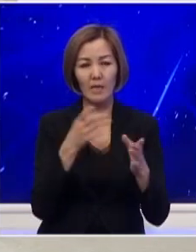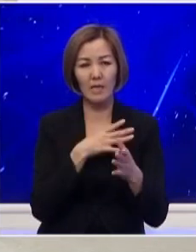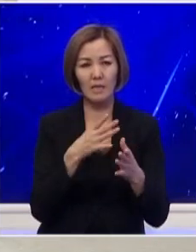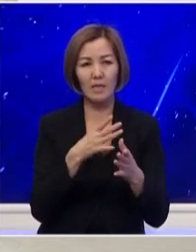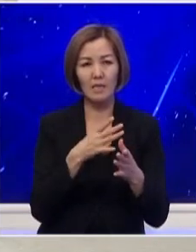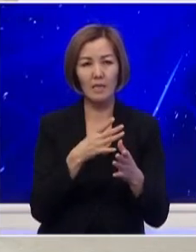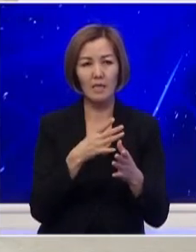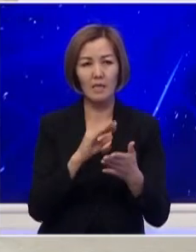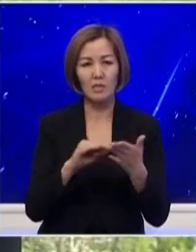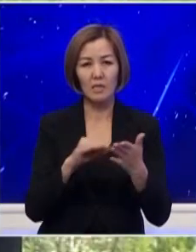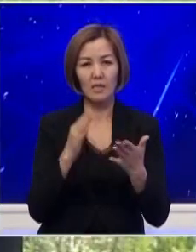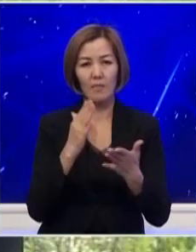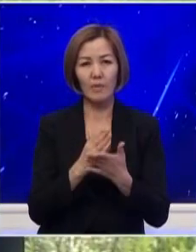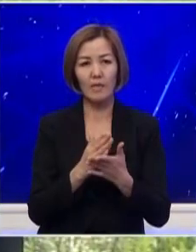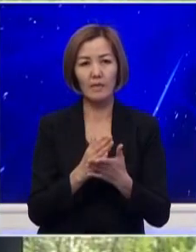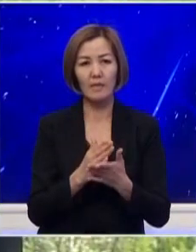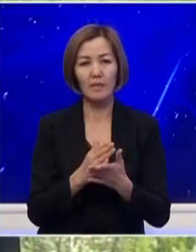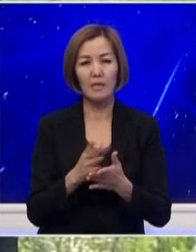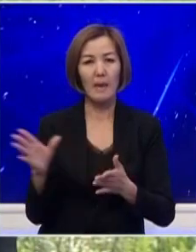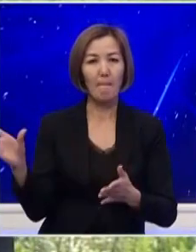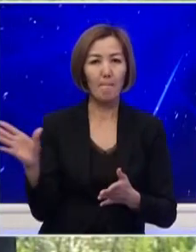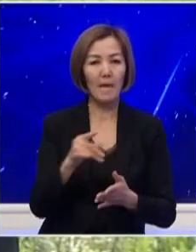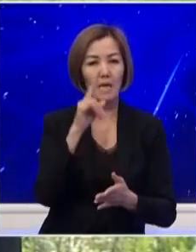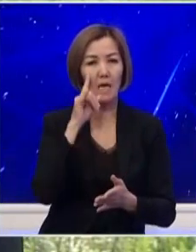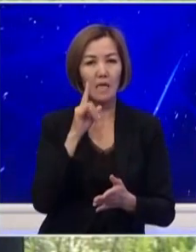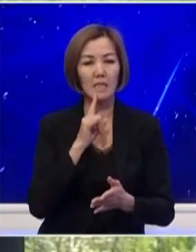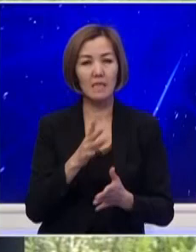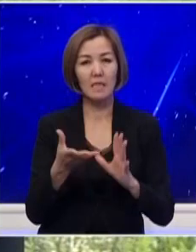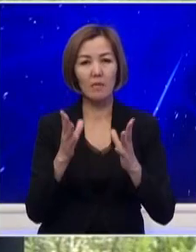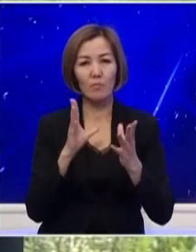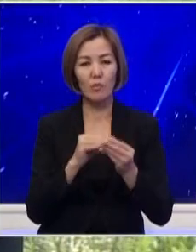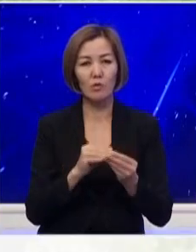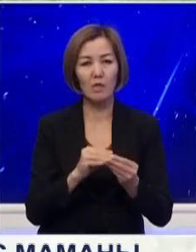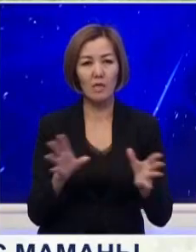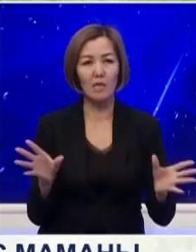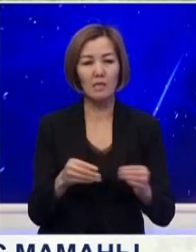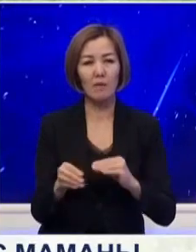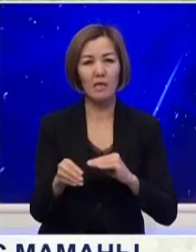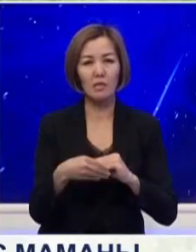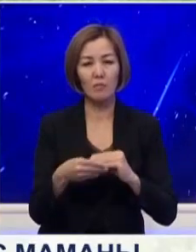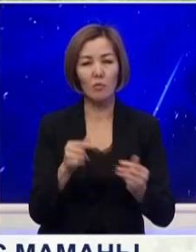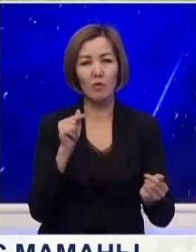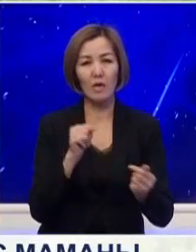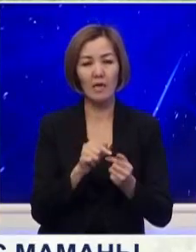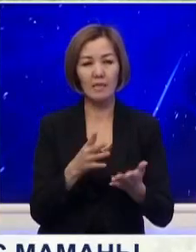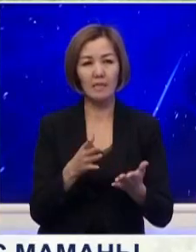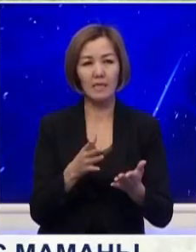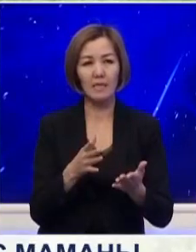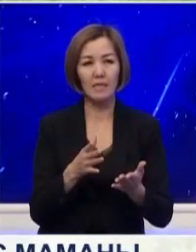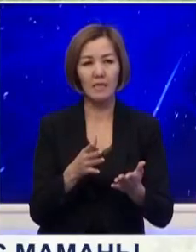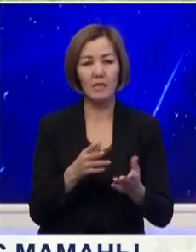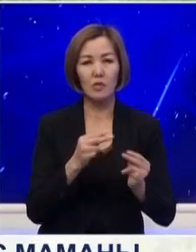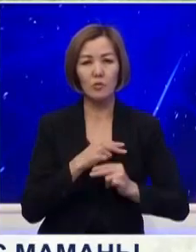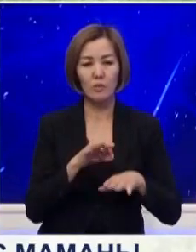жағында орналастыратын болады. Бүкіл Қазақстан бойынша әлеуметтік желілерде жаңағы сыбайлас жемқорлықтың алдын мақсатын жұмыстар жүргізіліп